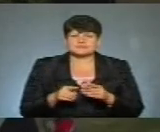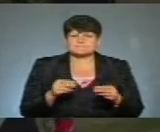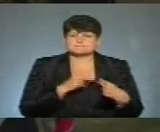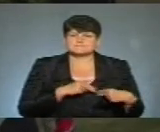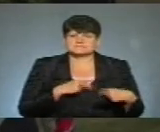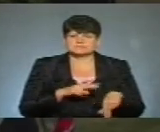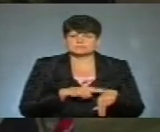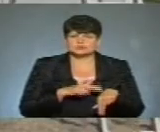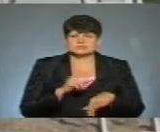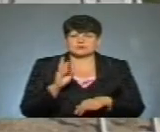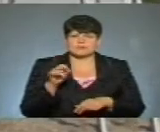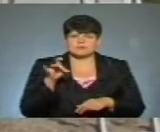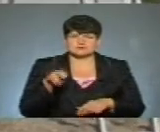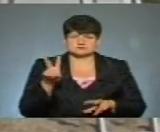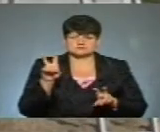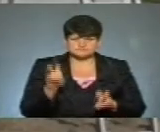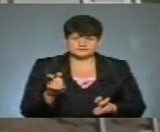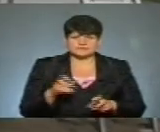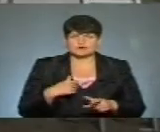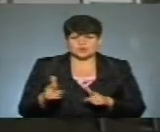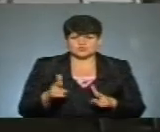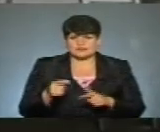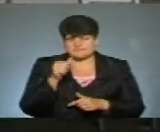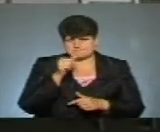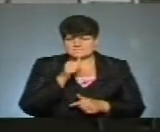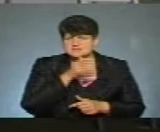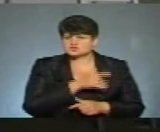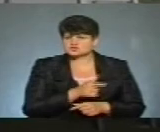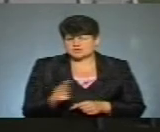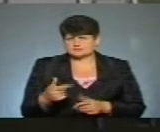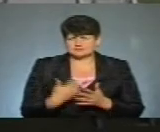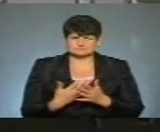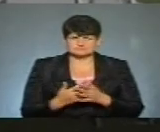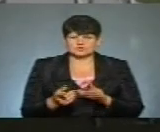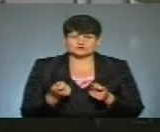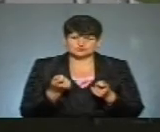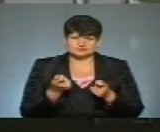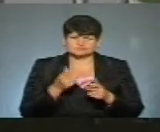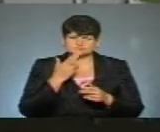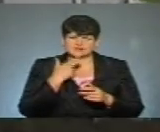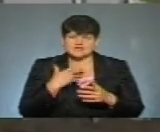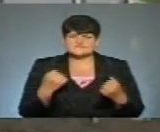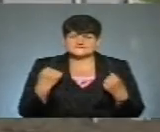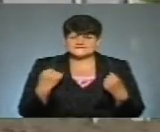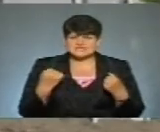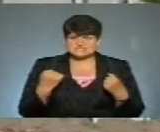спецпідрозділу поліції КОРТ. До цього десь готувалися за місяць часу, трошки більш-менш вкаталося, але все одно